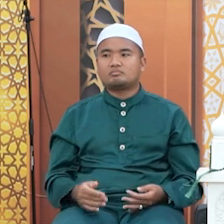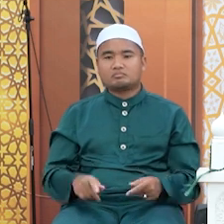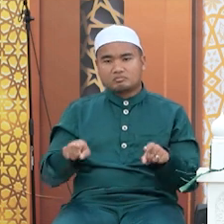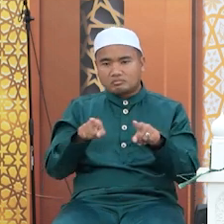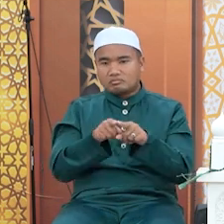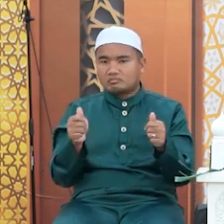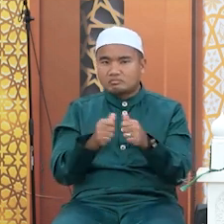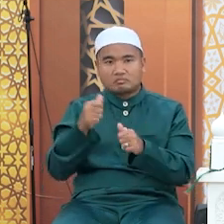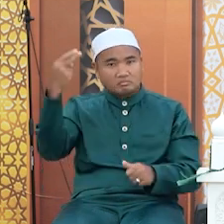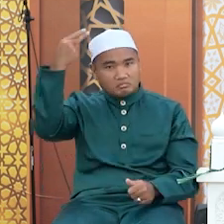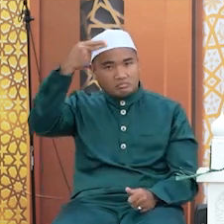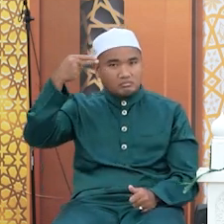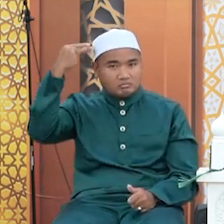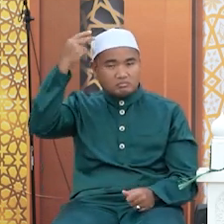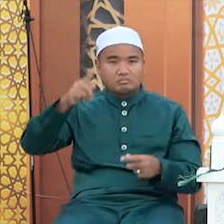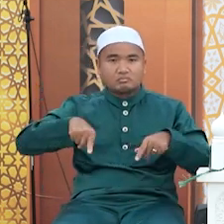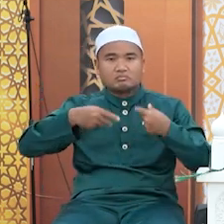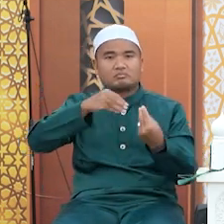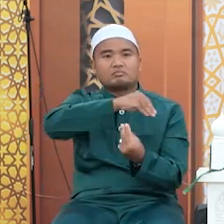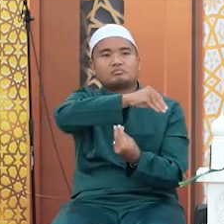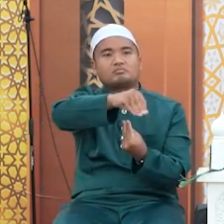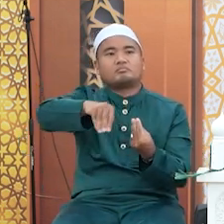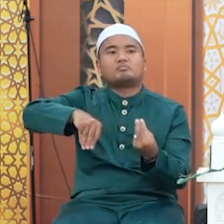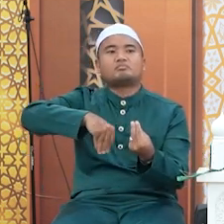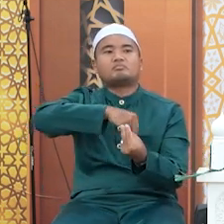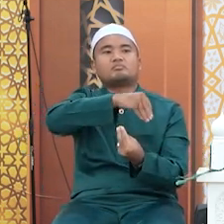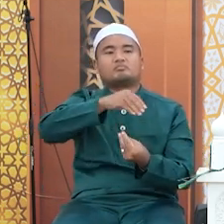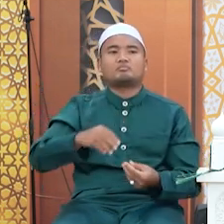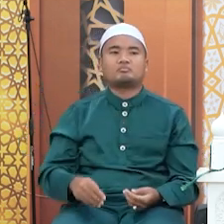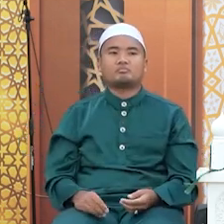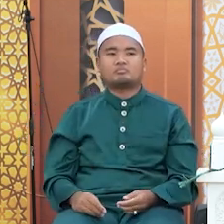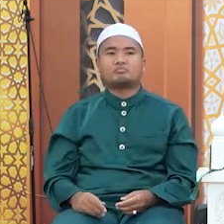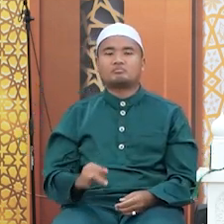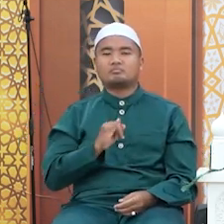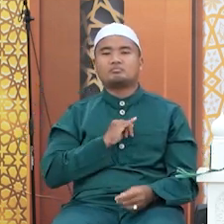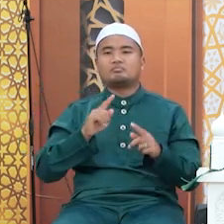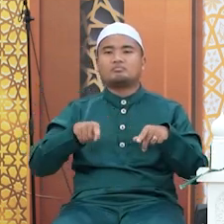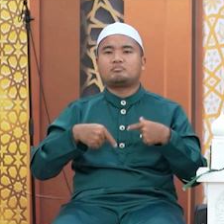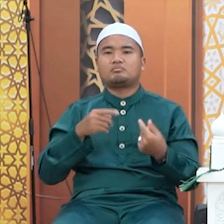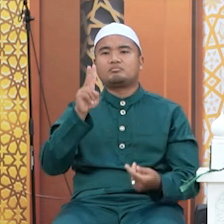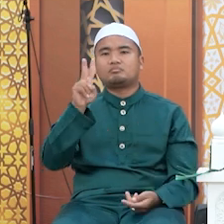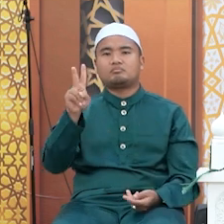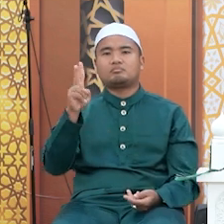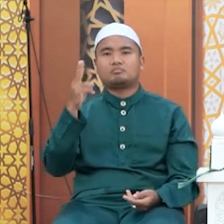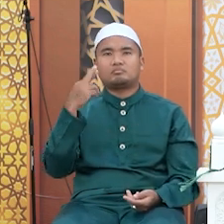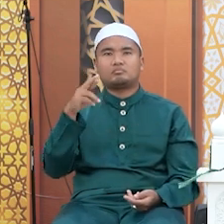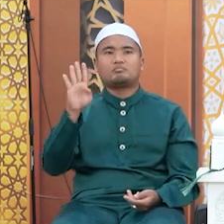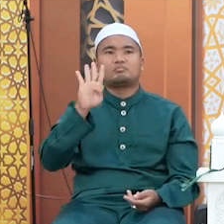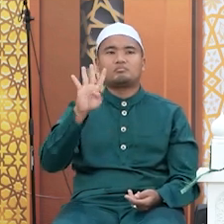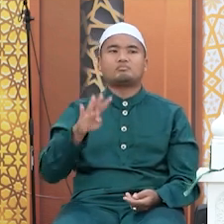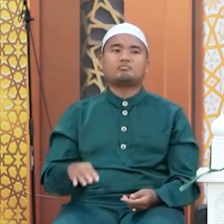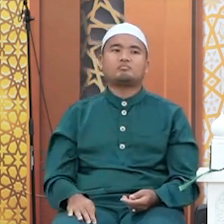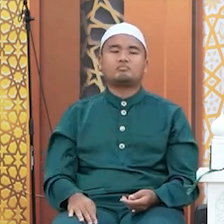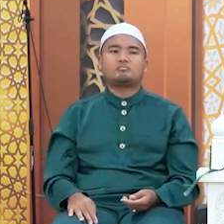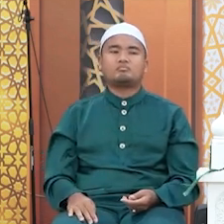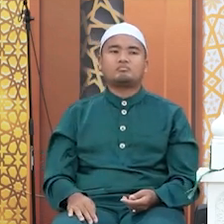Kalau dulu tuan-tuan, kalau kita tanya, saya bukanlah lama sangat, saya pergi tahun 2004 sebagai contoh. Ni pergi masa kahwin lah. Masa